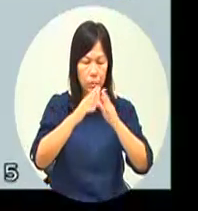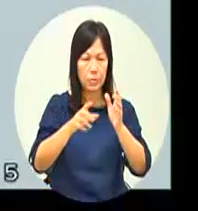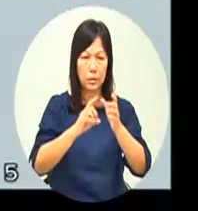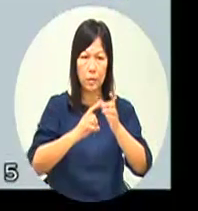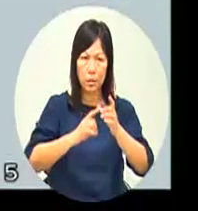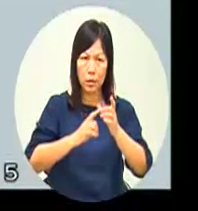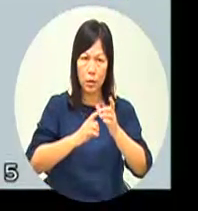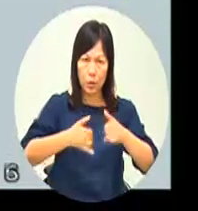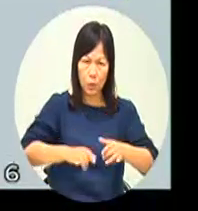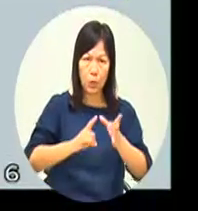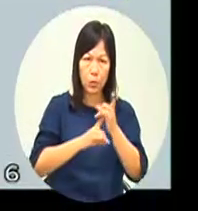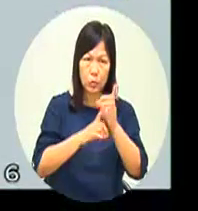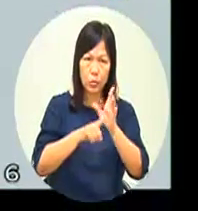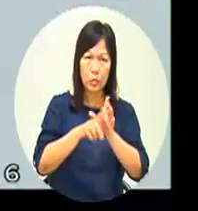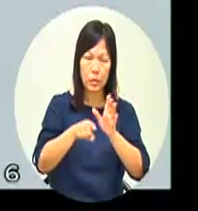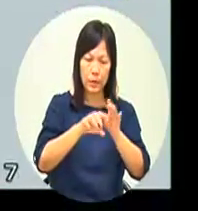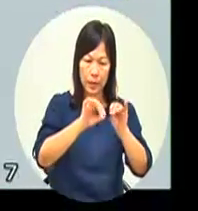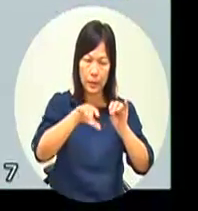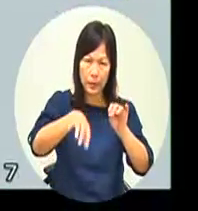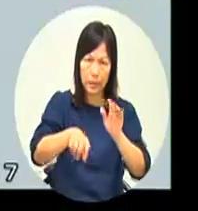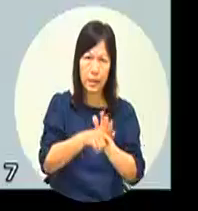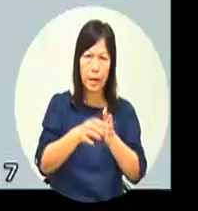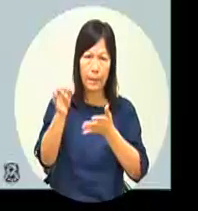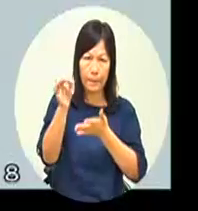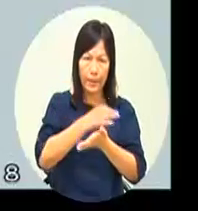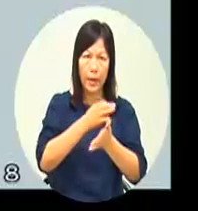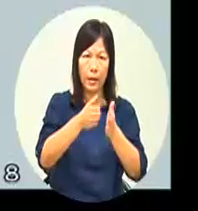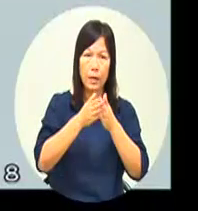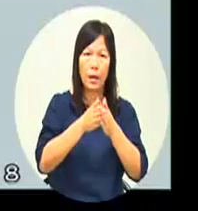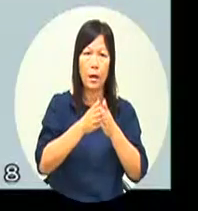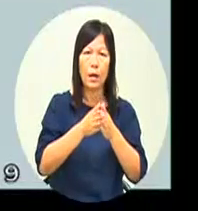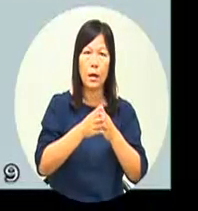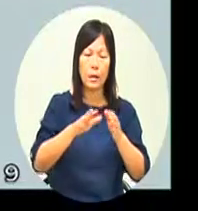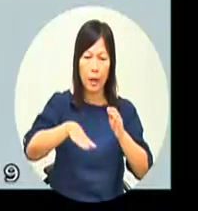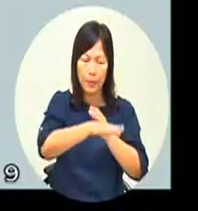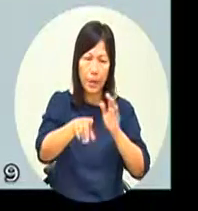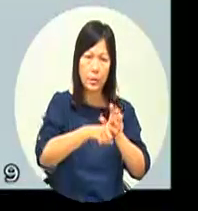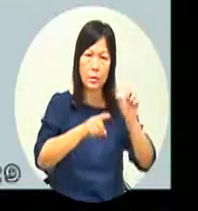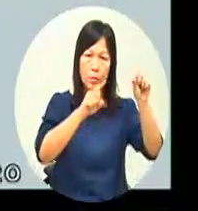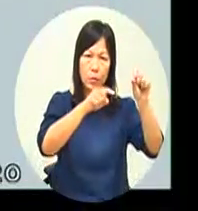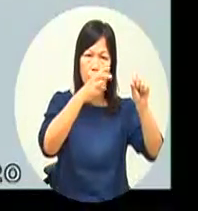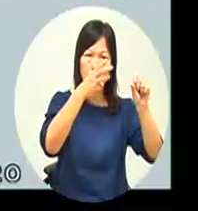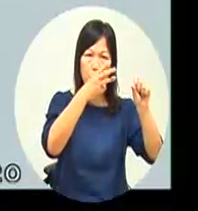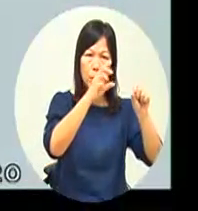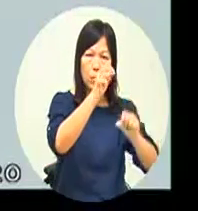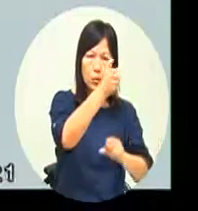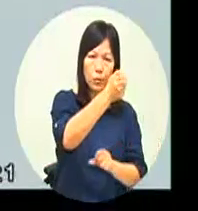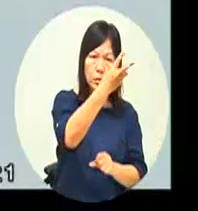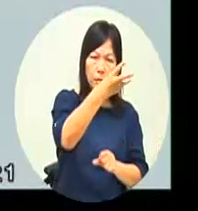段1088D号一比四有机林地让售案，面积为